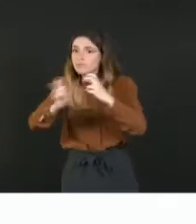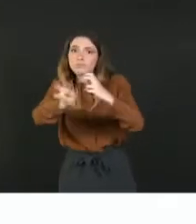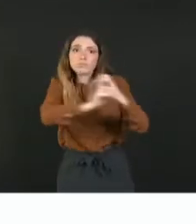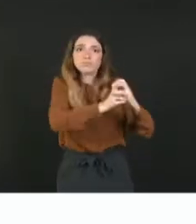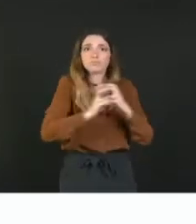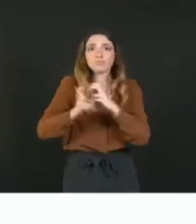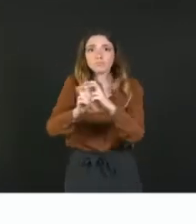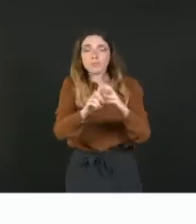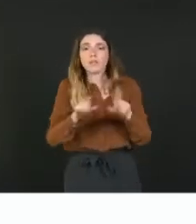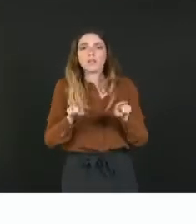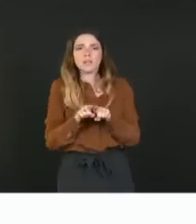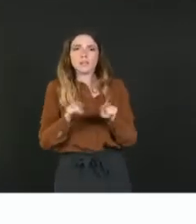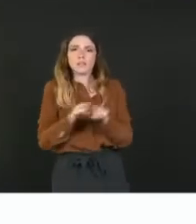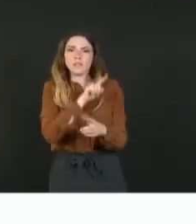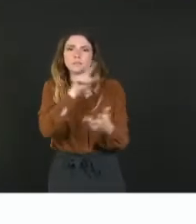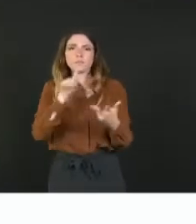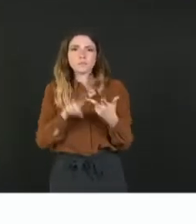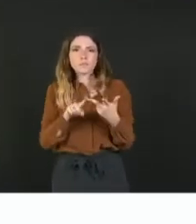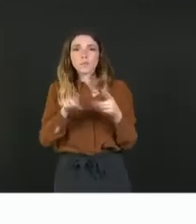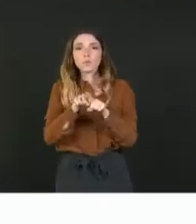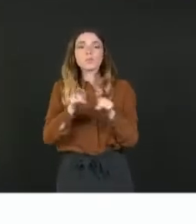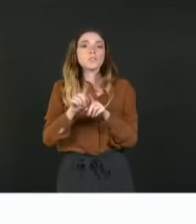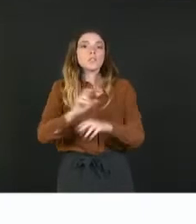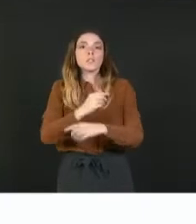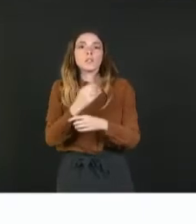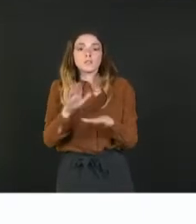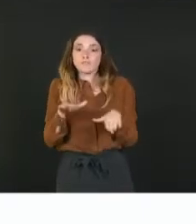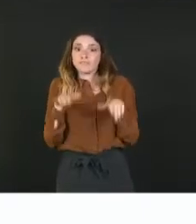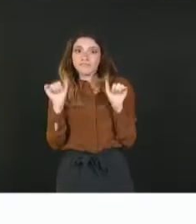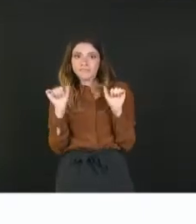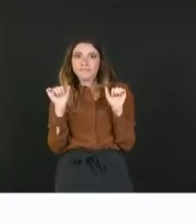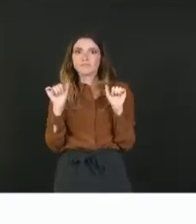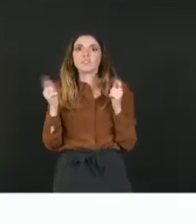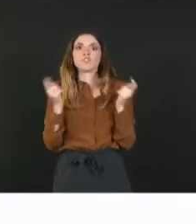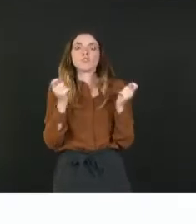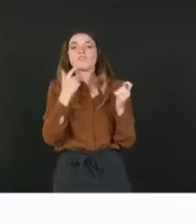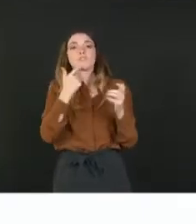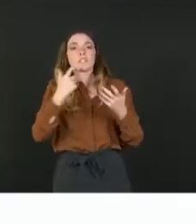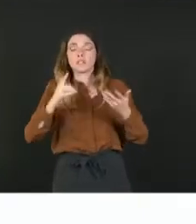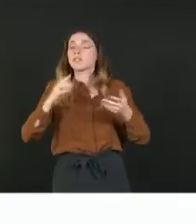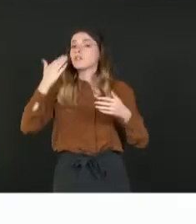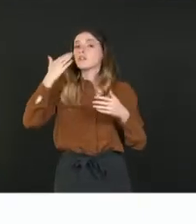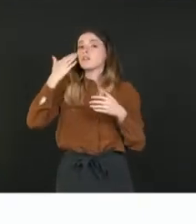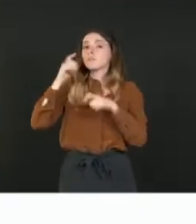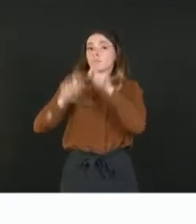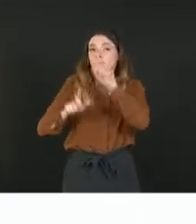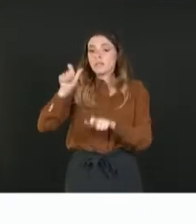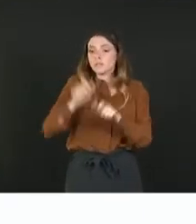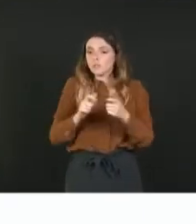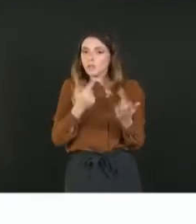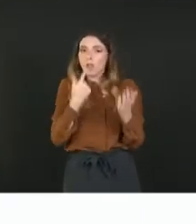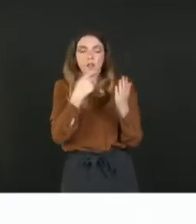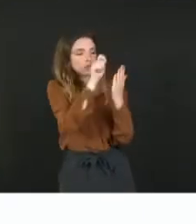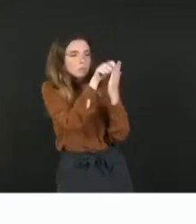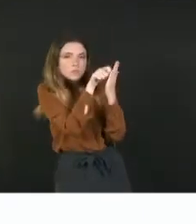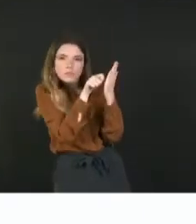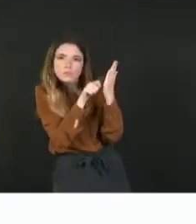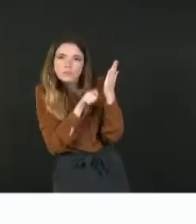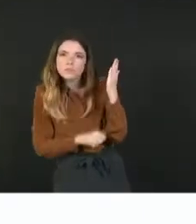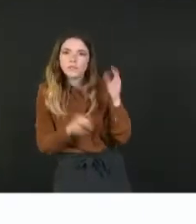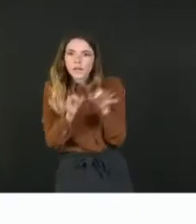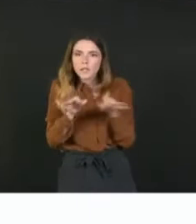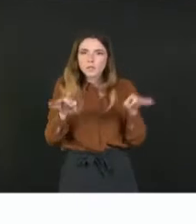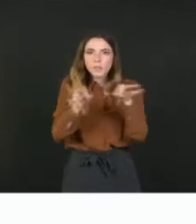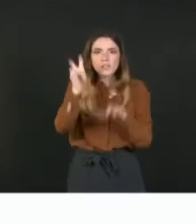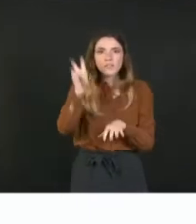de non-gestion. C'est-à-dire au moins, toutes les études qui ont fait des inventaires de biodiversité dans différents espaces verts urbains montrent qu'au moins